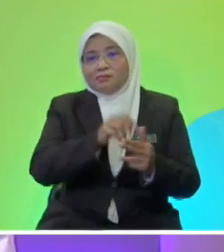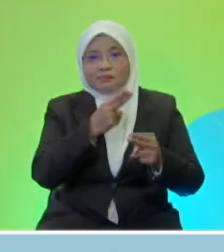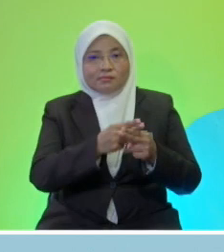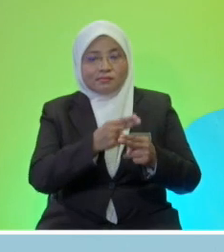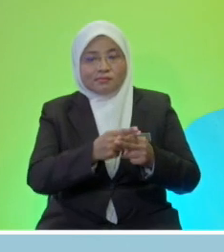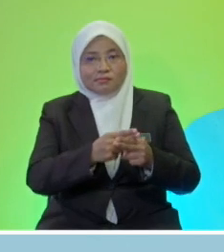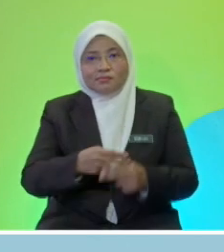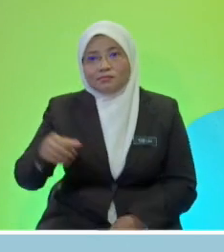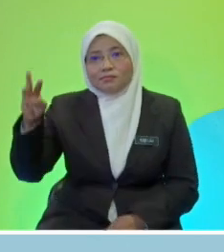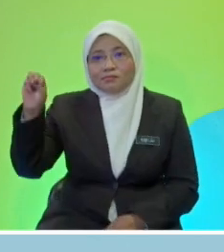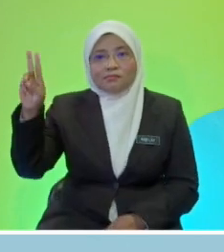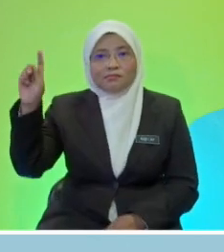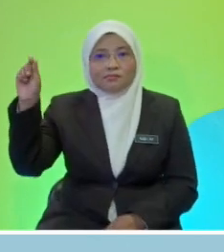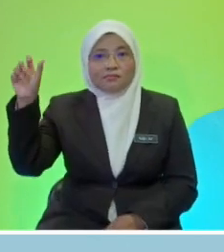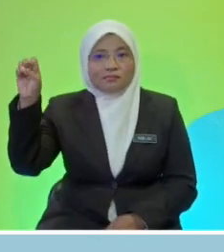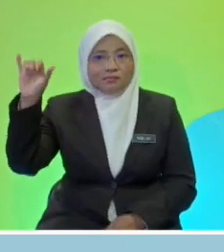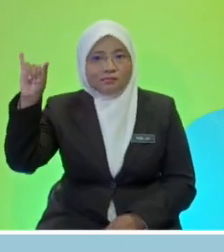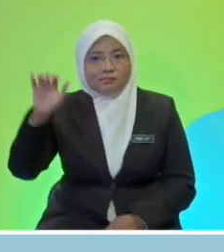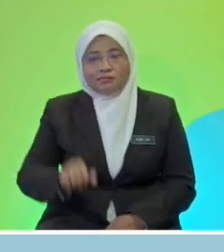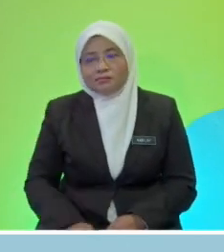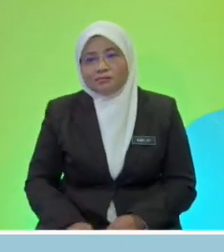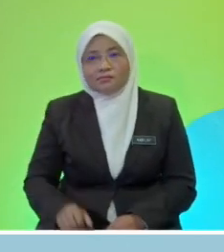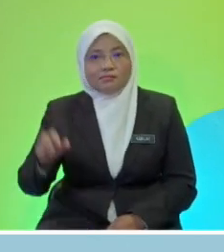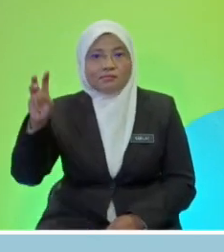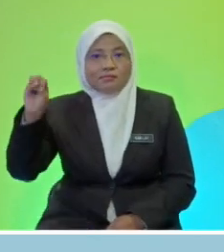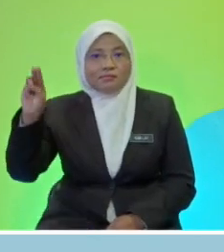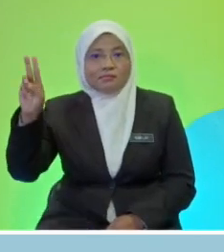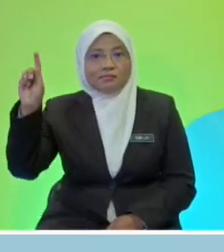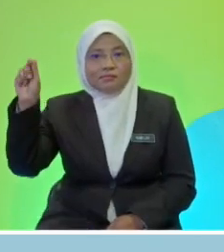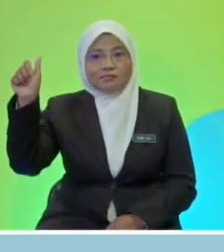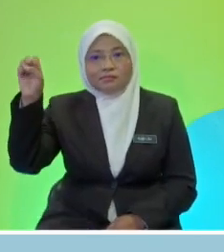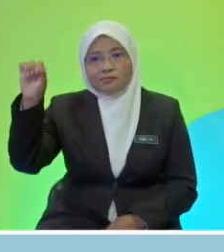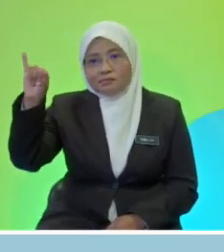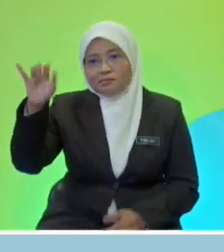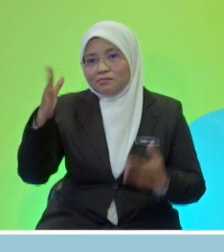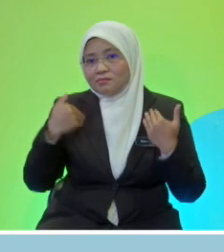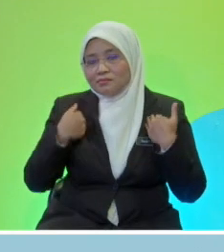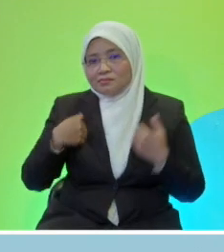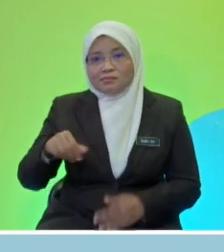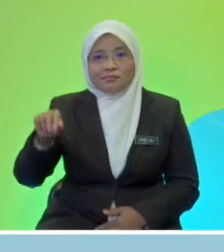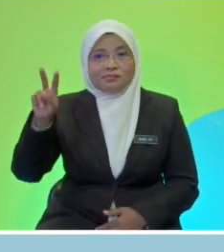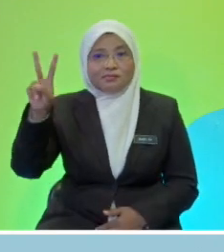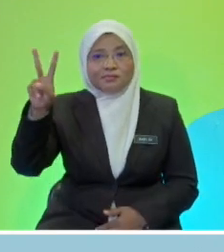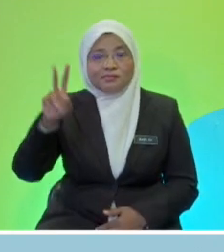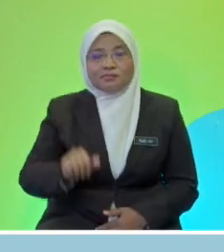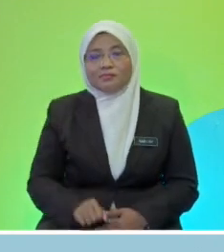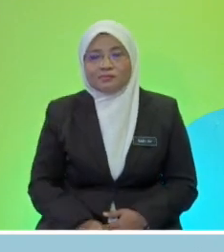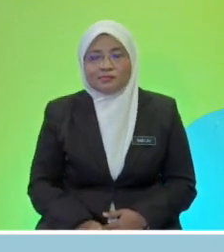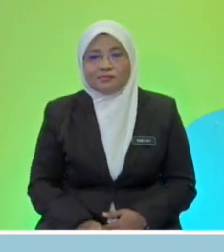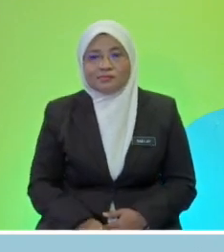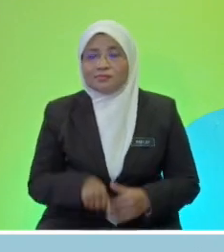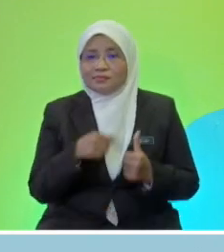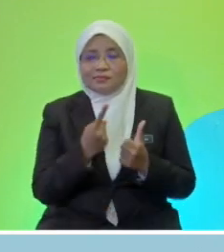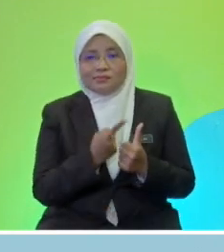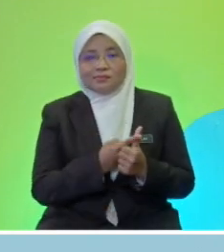kita ada dua jenis mutasi kan Oke murid-muri Di rumah pun tahu bahwa mutasi dibagikan kepada dua